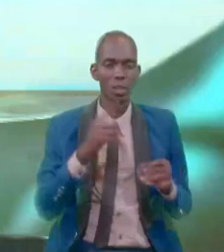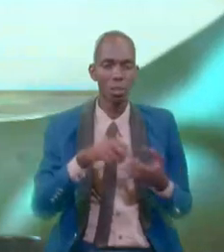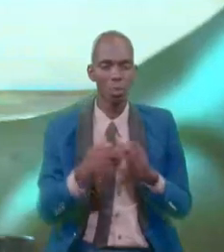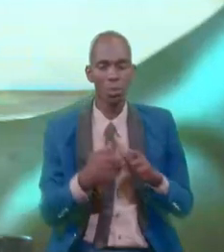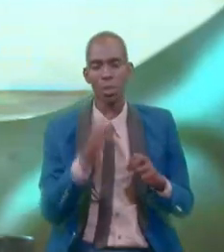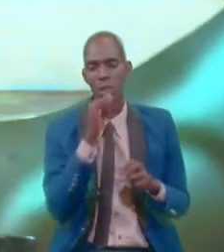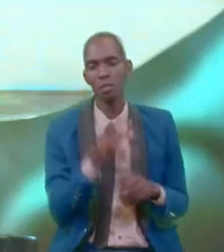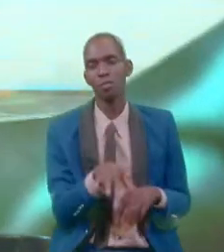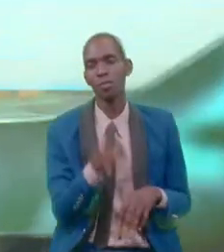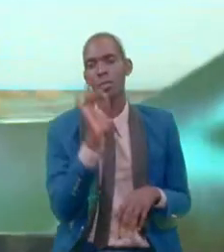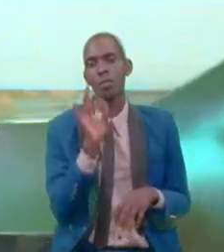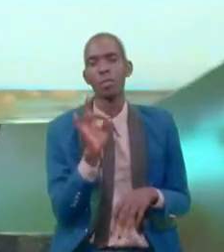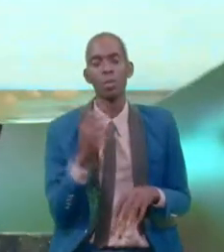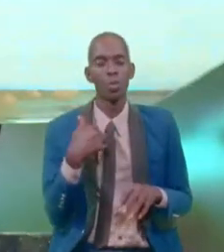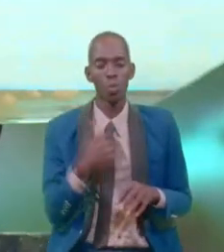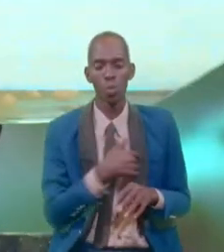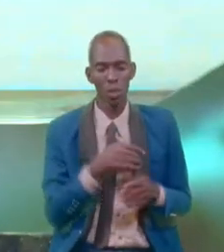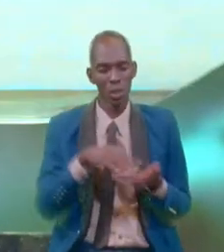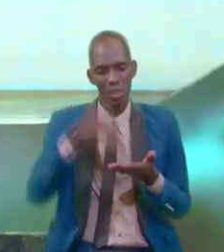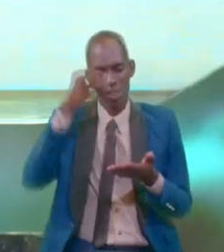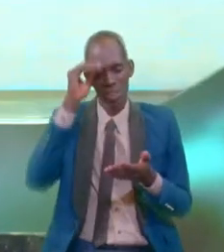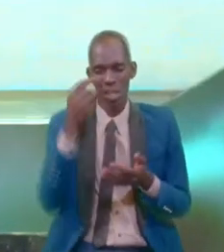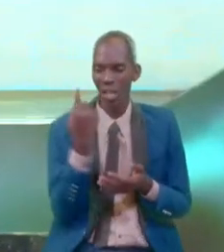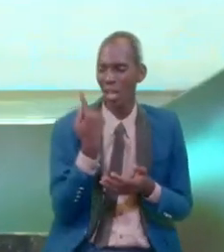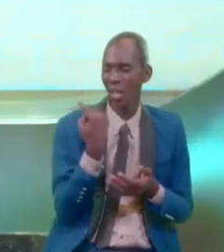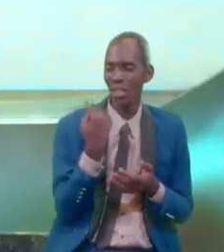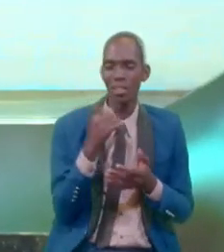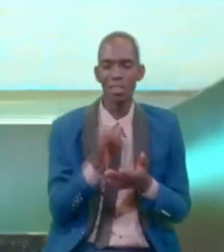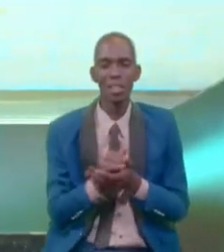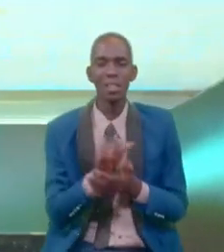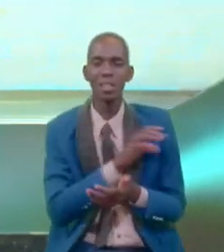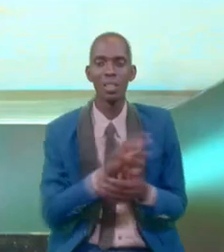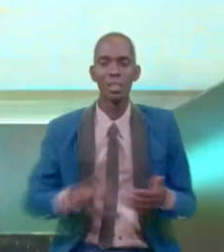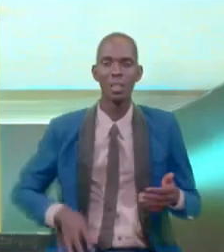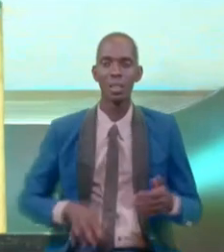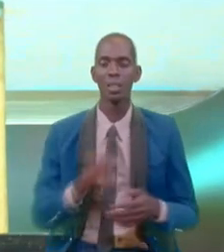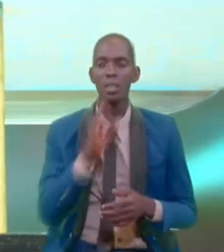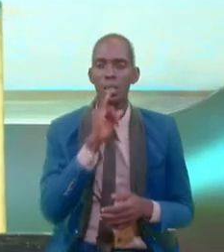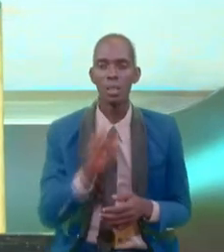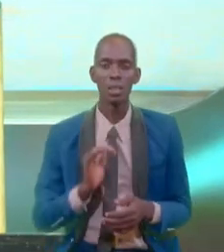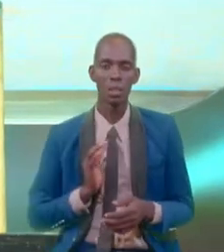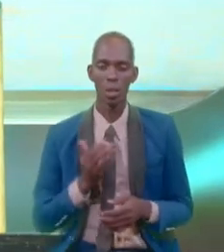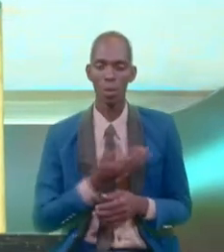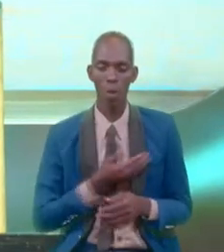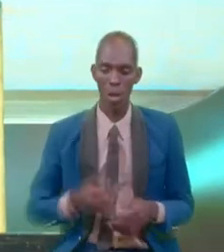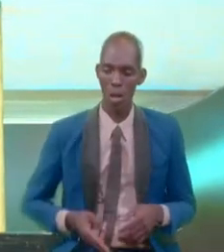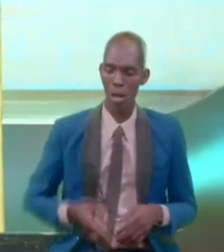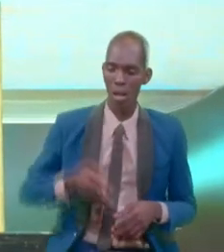Nous avons étudié récemment, Christ est notre souverain sacrificateur, et quand une plaie fait